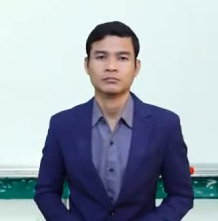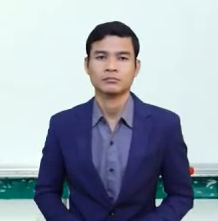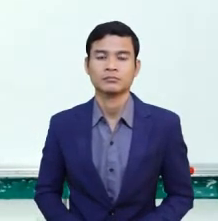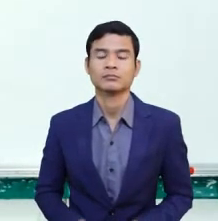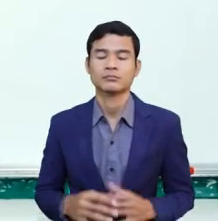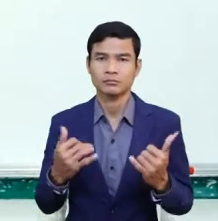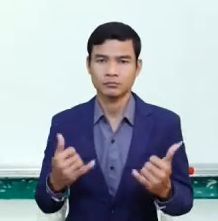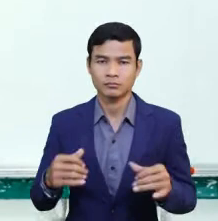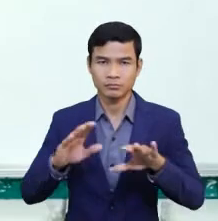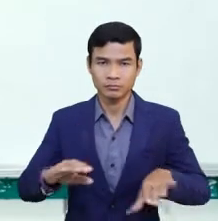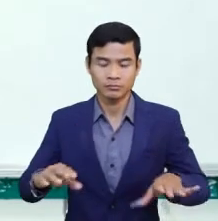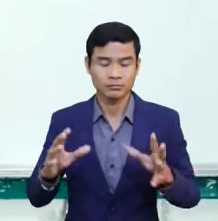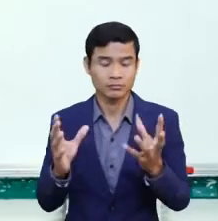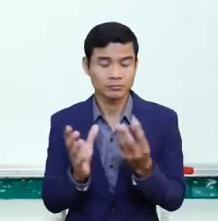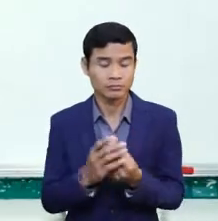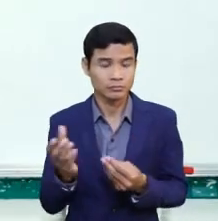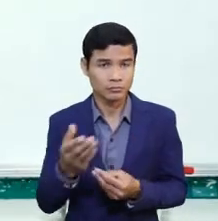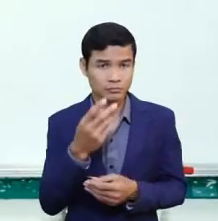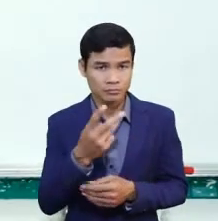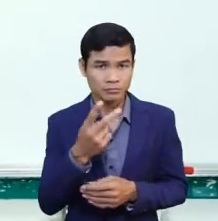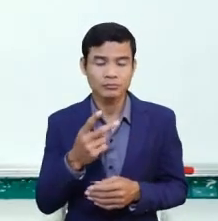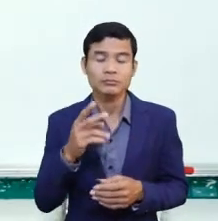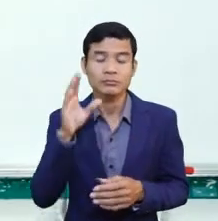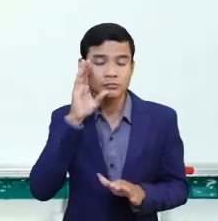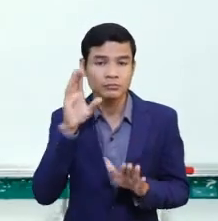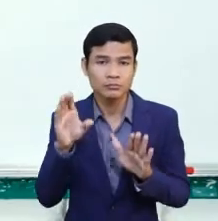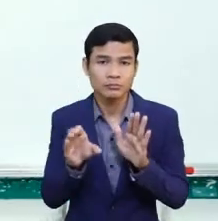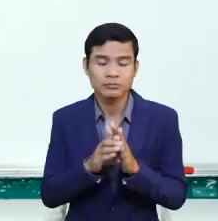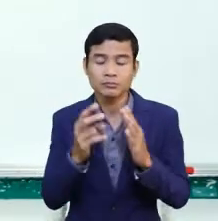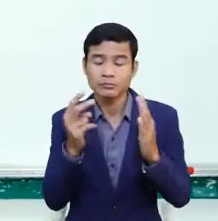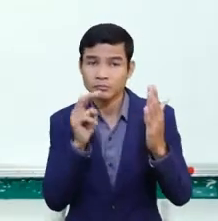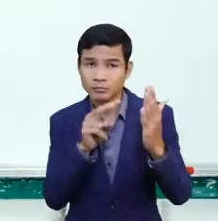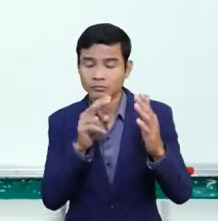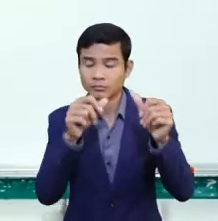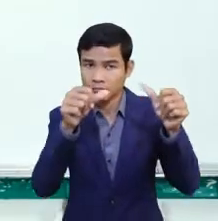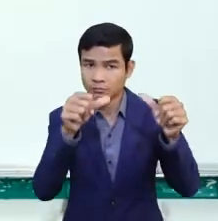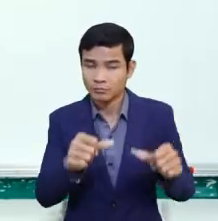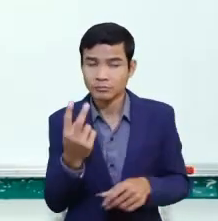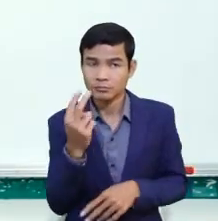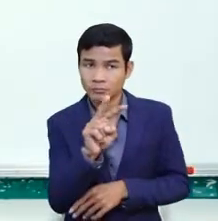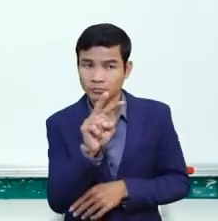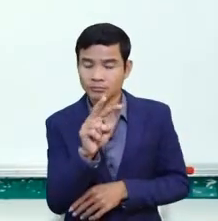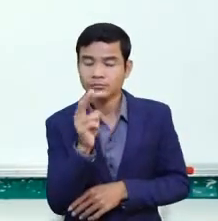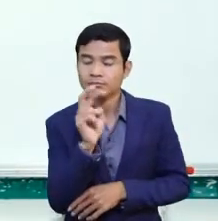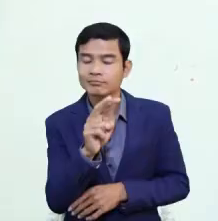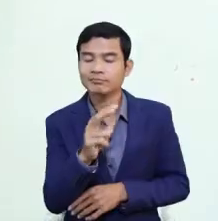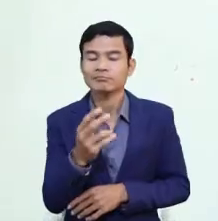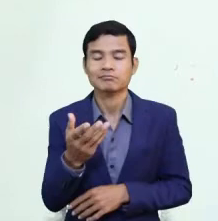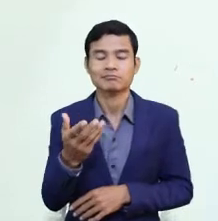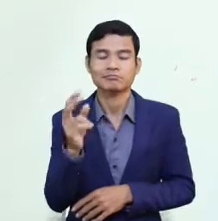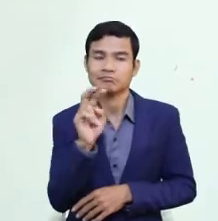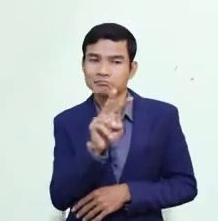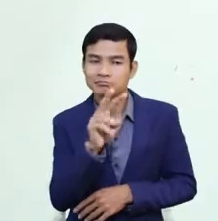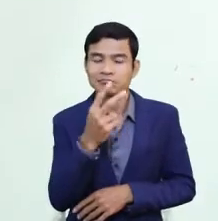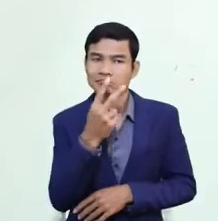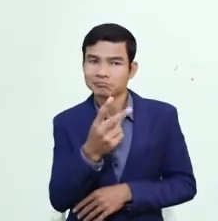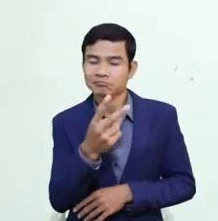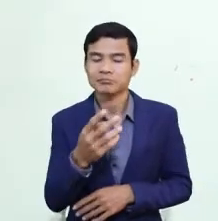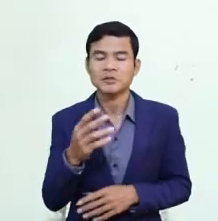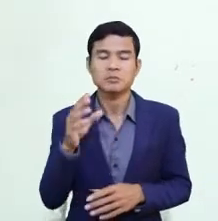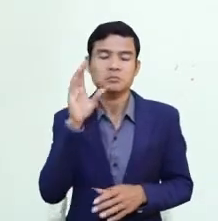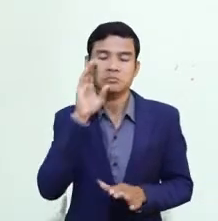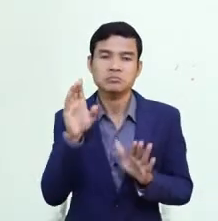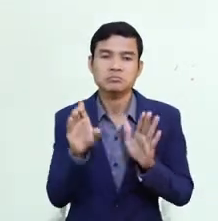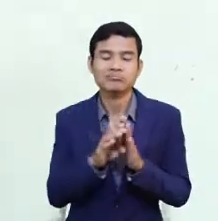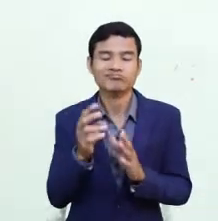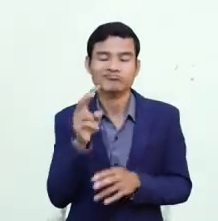Ai là con tặng ở khnề cha con mờ mà rụp hiệp này tặng ở khnề nè con cha hay con mờ cha ta nợ khnong cha nợ khnong rụp hiệp này con